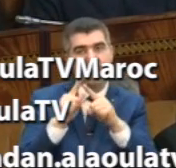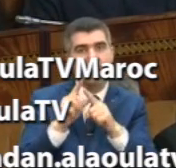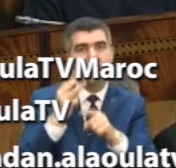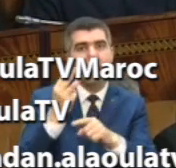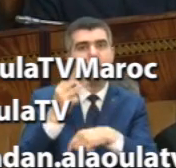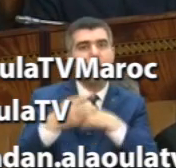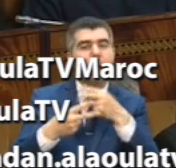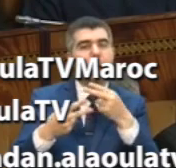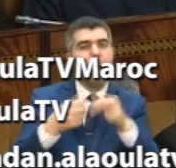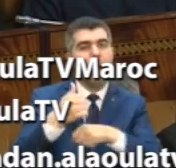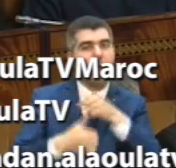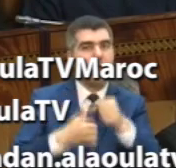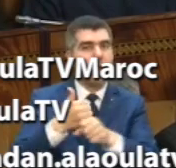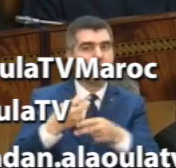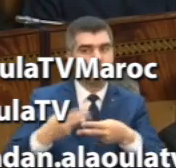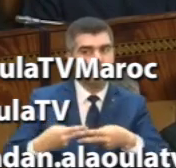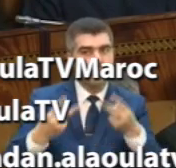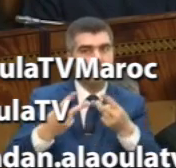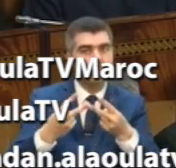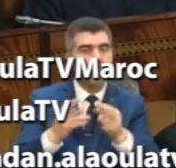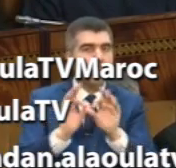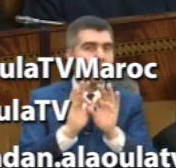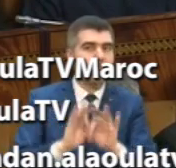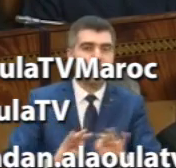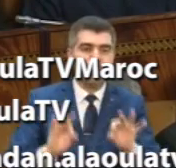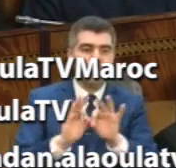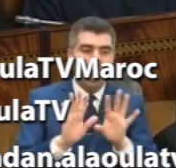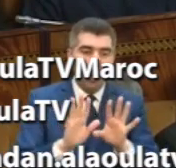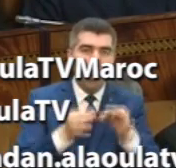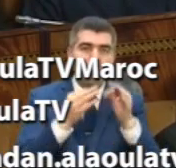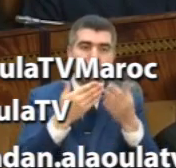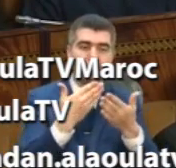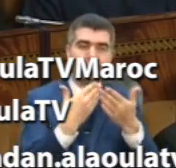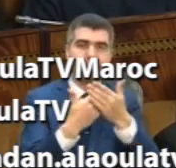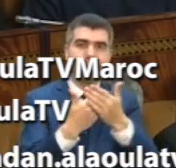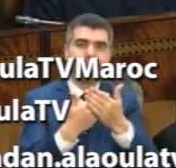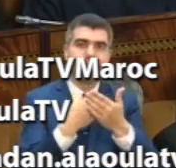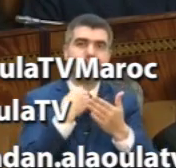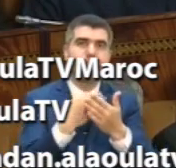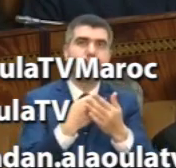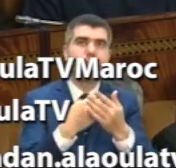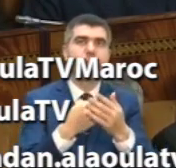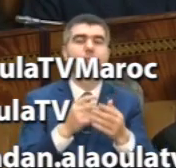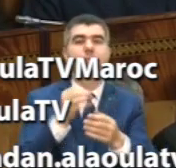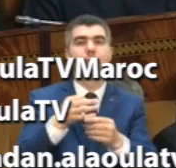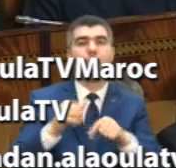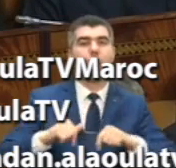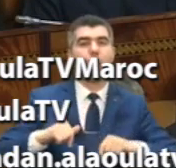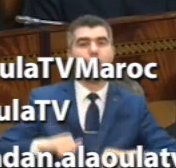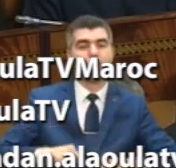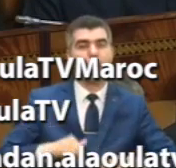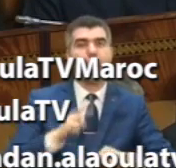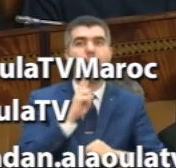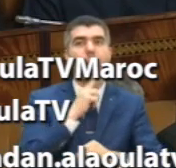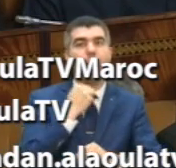من اطلاقه فلم تتضح ولو بادره صغيره من وزارتكم من